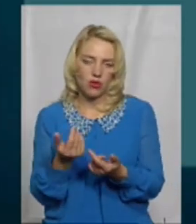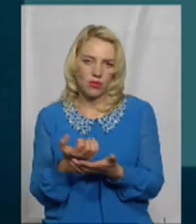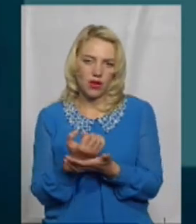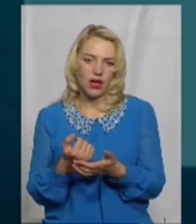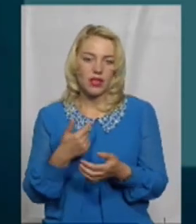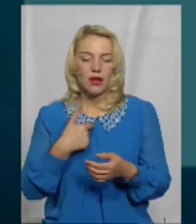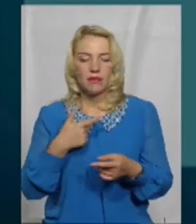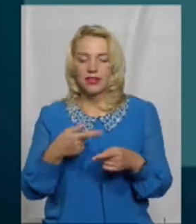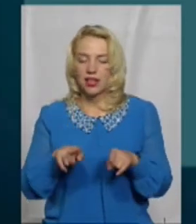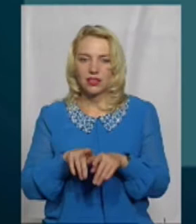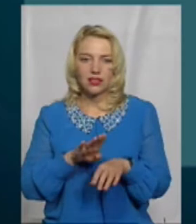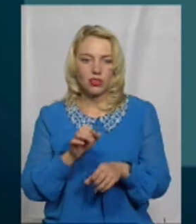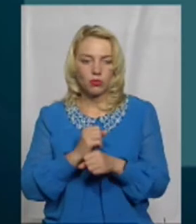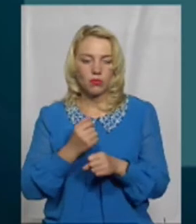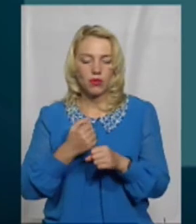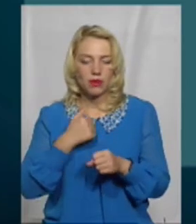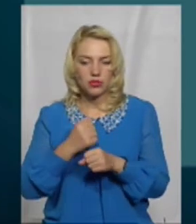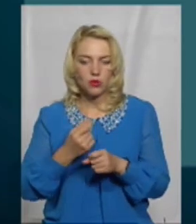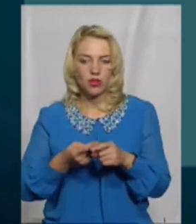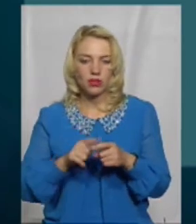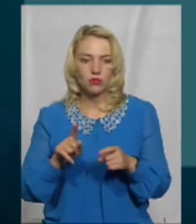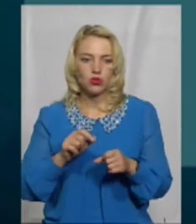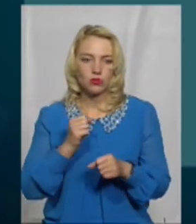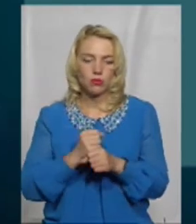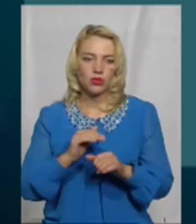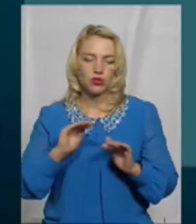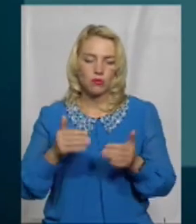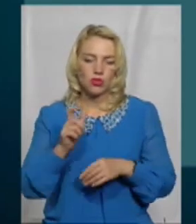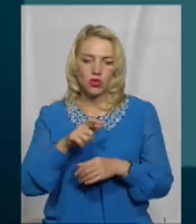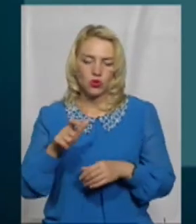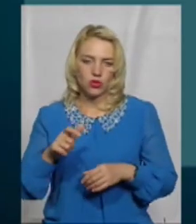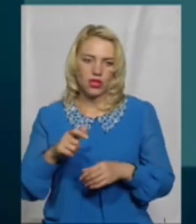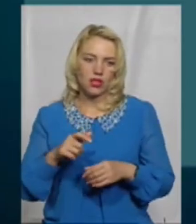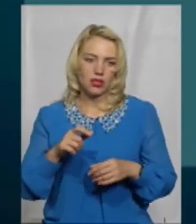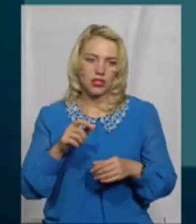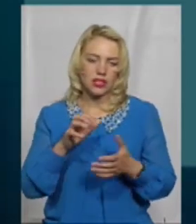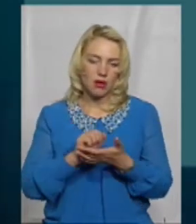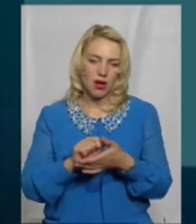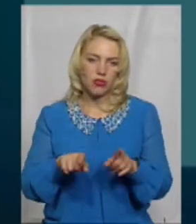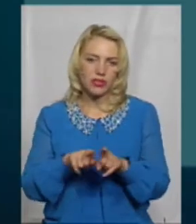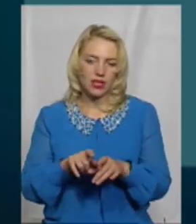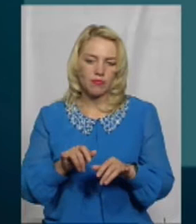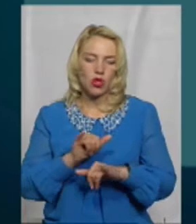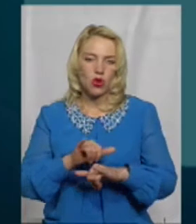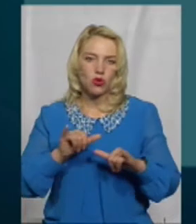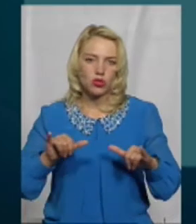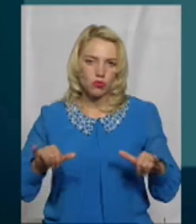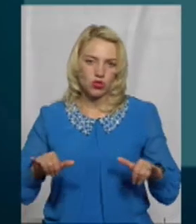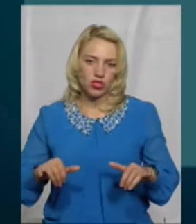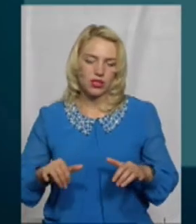тим, щоб зробити так, щоб менше людей по Україні цим займалося. Розмноження комерції,